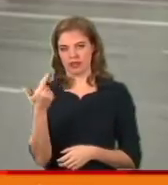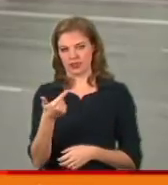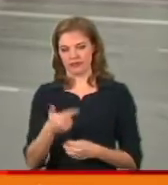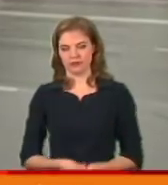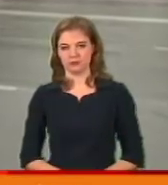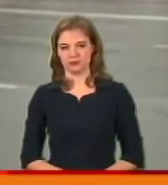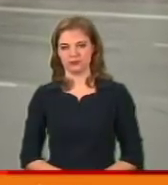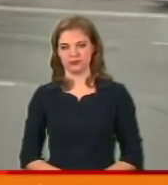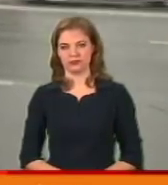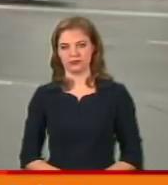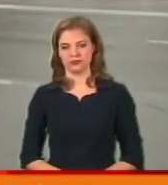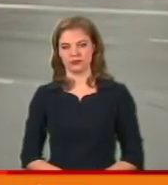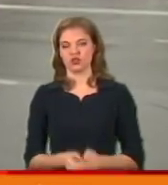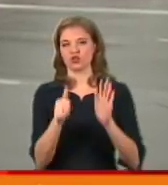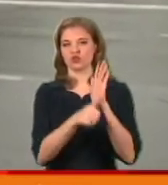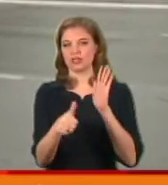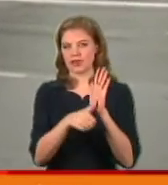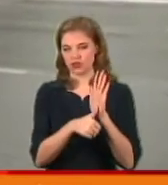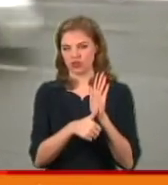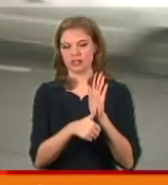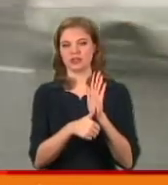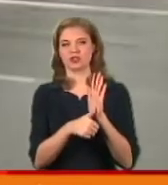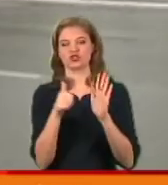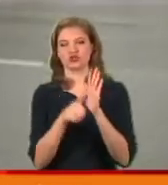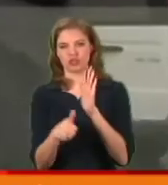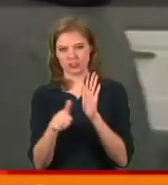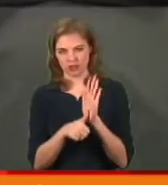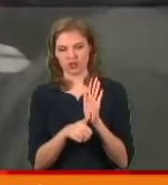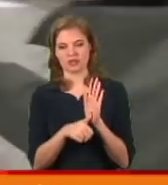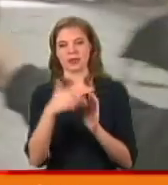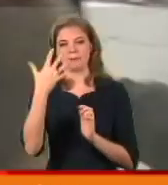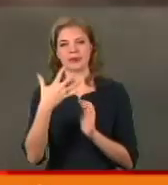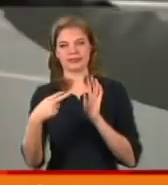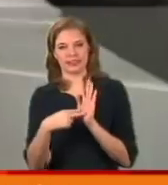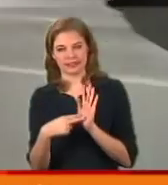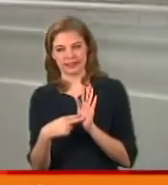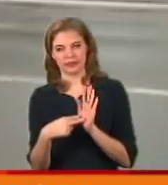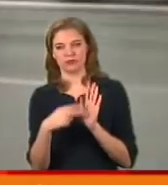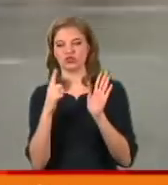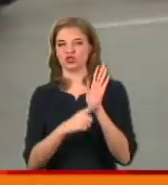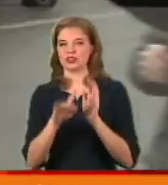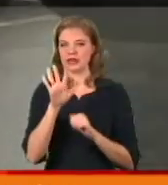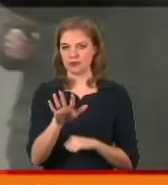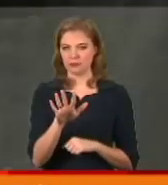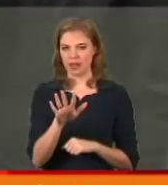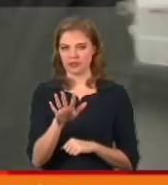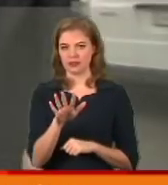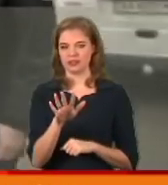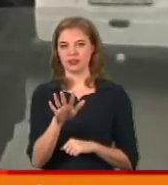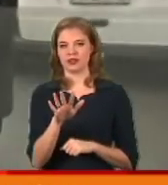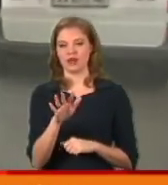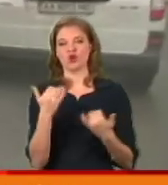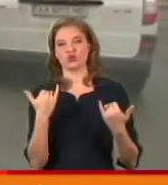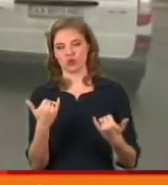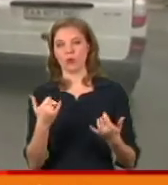гривень. Тут 66 вже. 66, 57, 65. Ого. Сьогодні